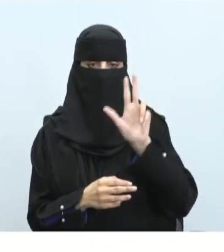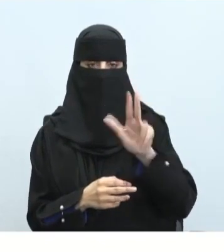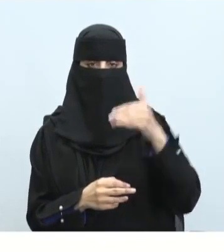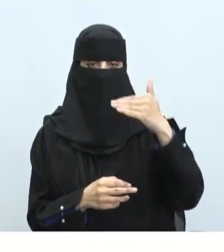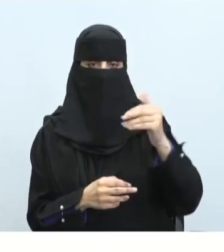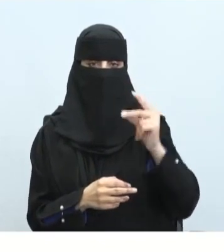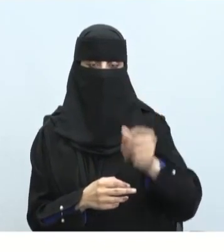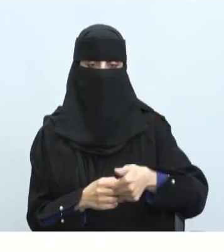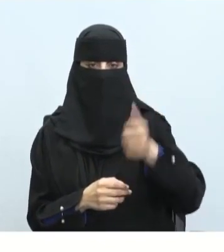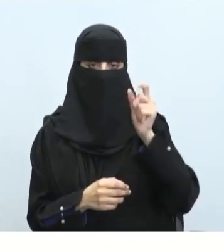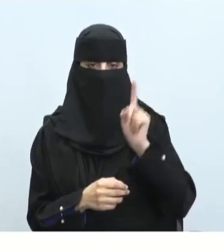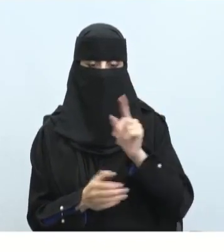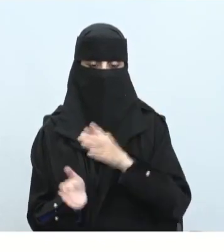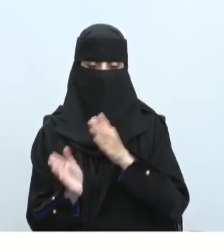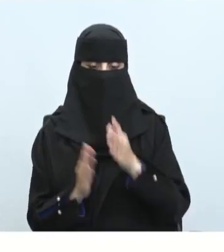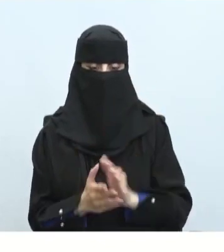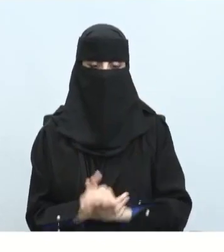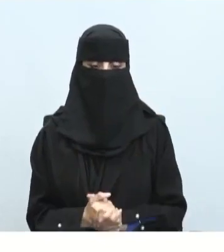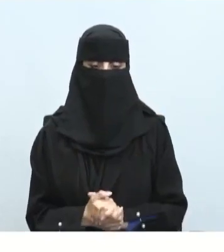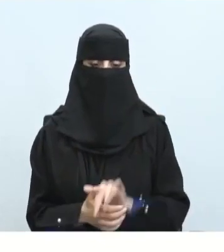الناسخ في هذا المثال